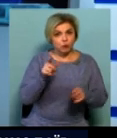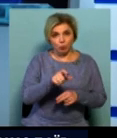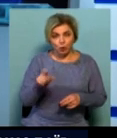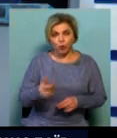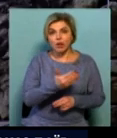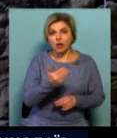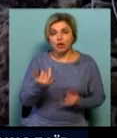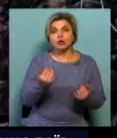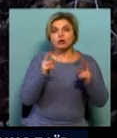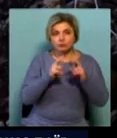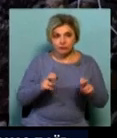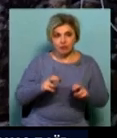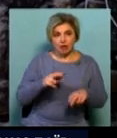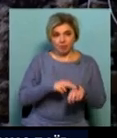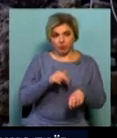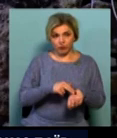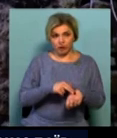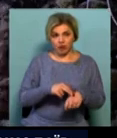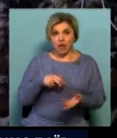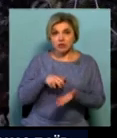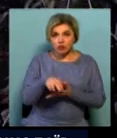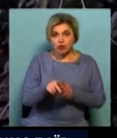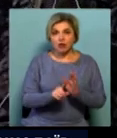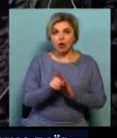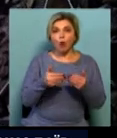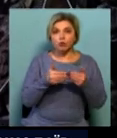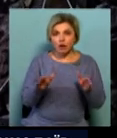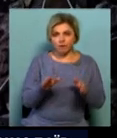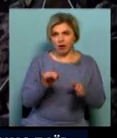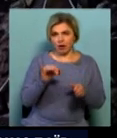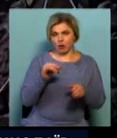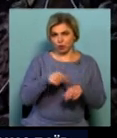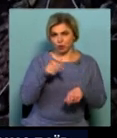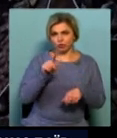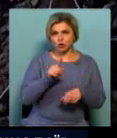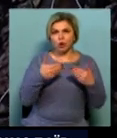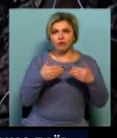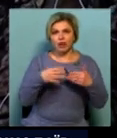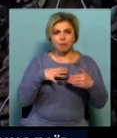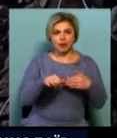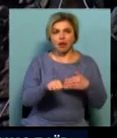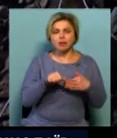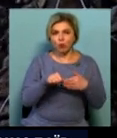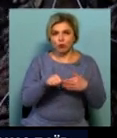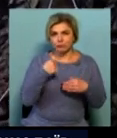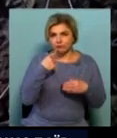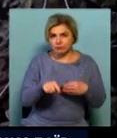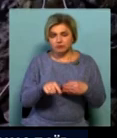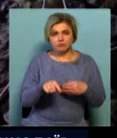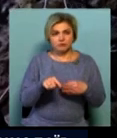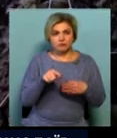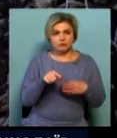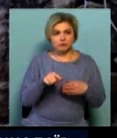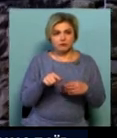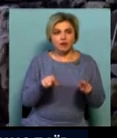правоохоронці. Зайшла, почала відкривати і поняла, що двір як-то була дернута. Ну, на полу, ну, як один прощок був,